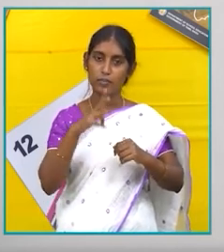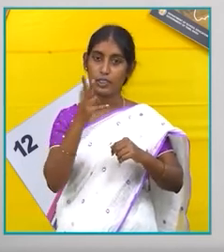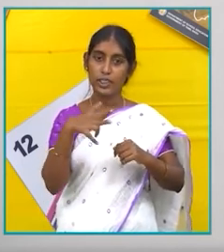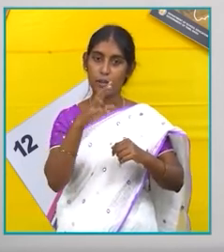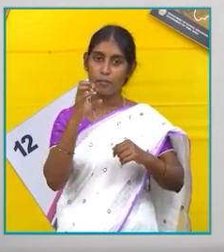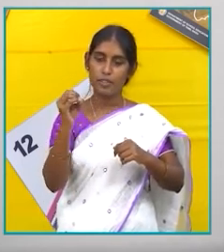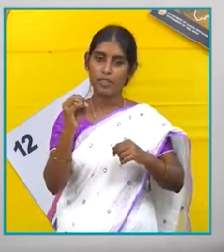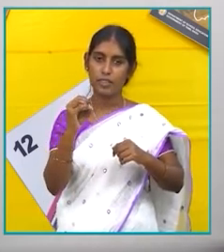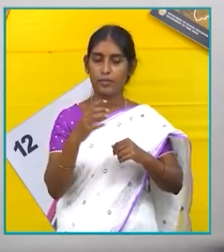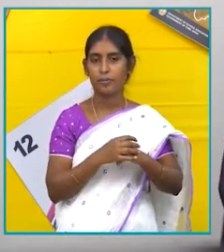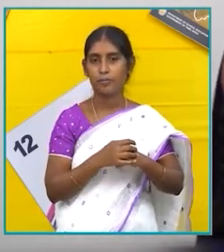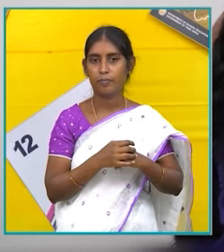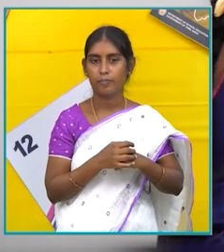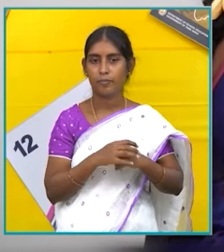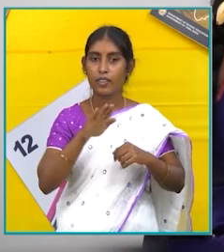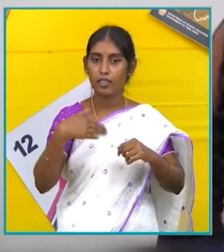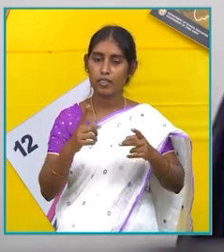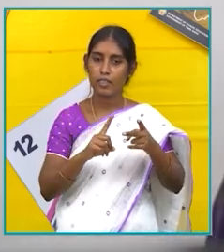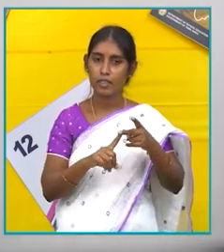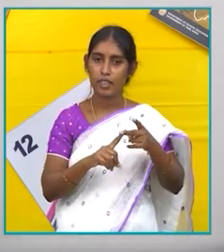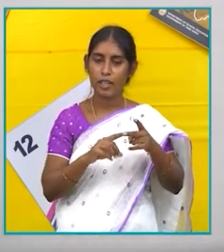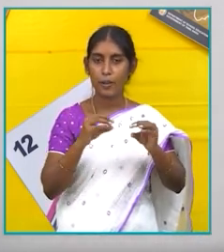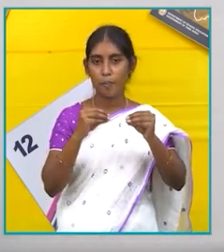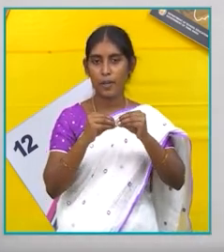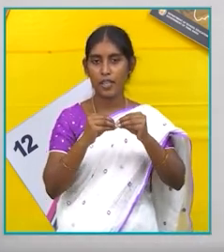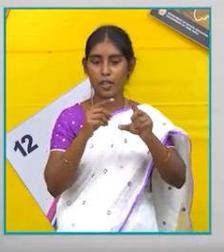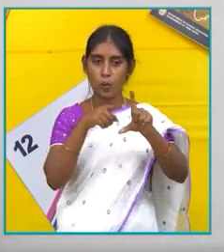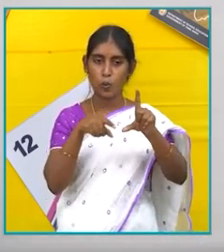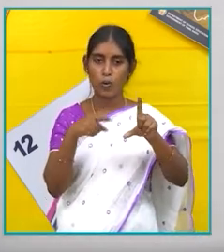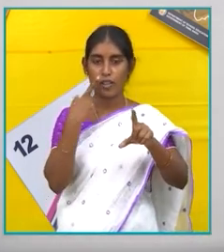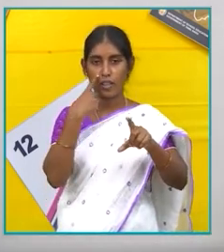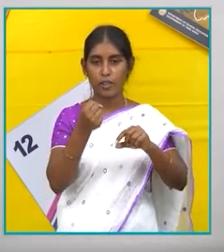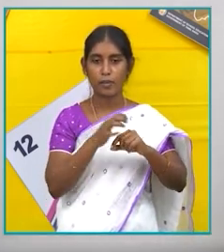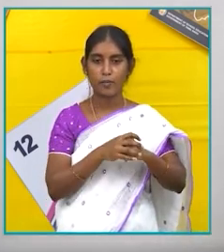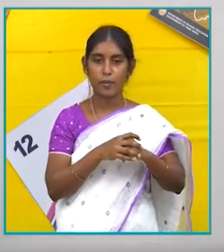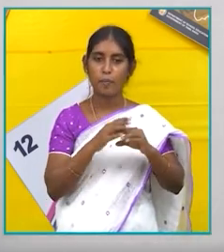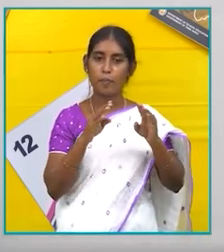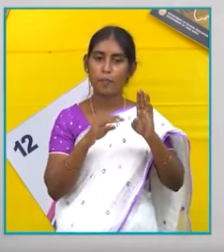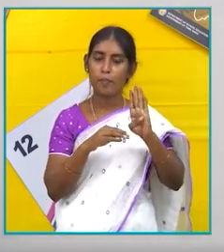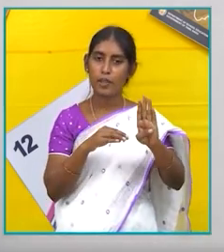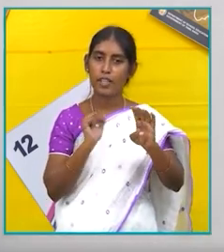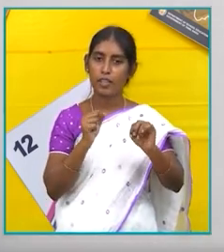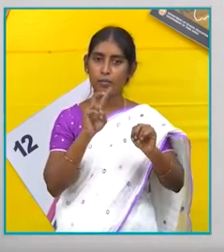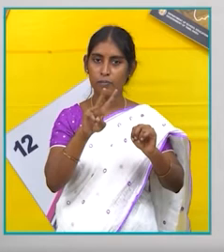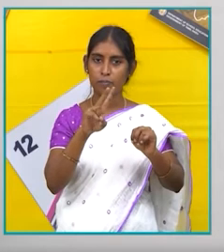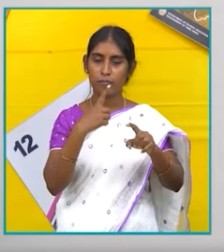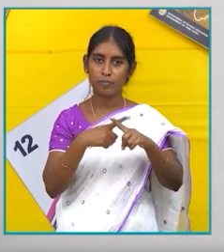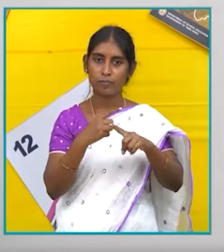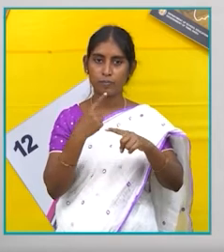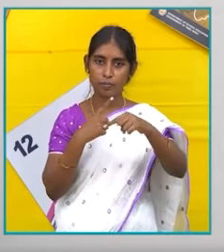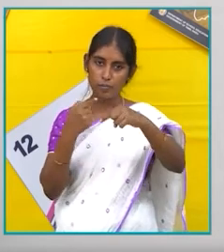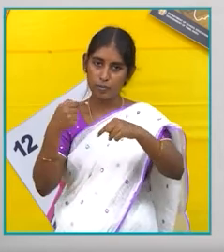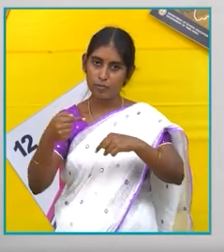80 டிகிரி. அடுத்தது கோணம் பி கண்டுபிடிக்கலாம். பி என்ன, 2x